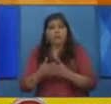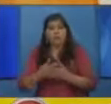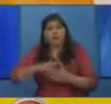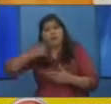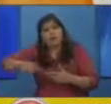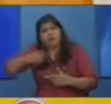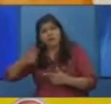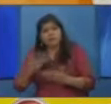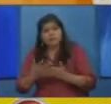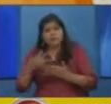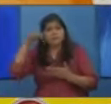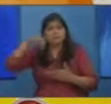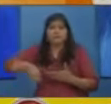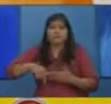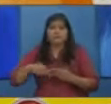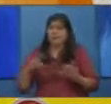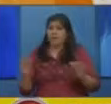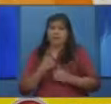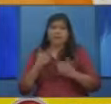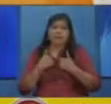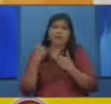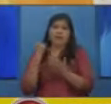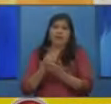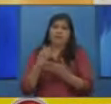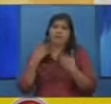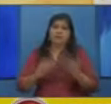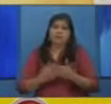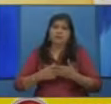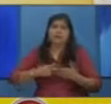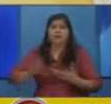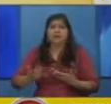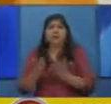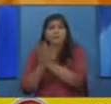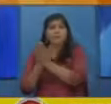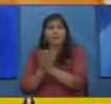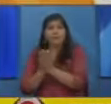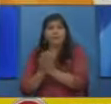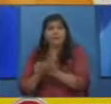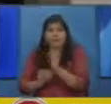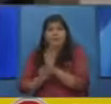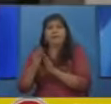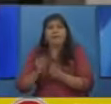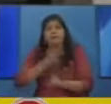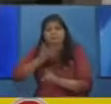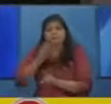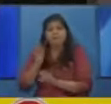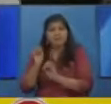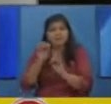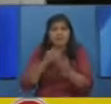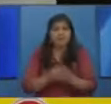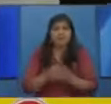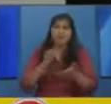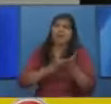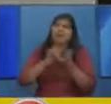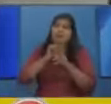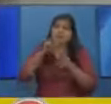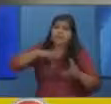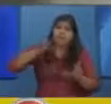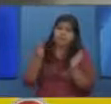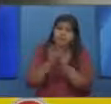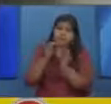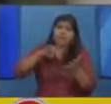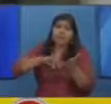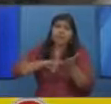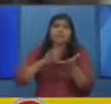हमेशा इस बात के लिए तत्पर रहते हैं कि हर कोई पढ़ने के लिए प्रेरित हो। मध्य प्रदेश के सिंगरौली की